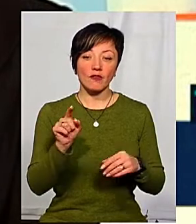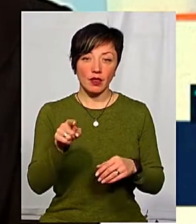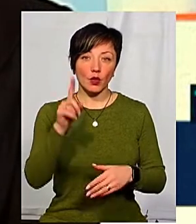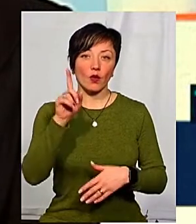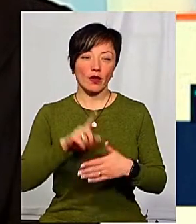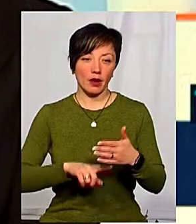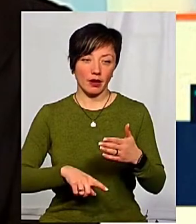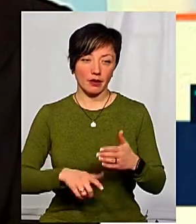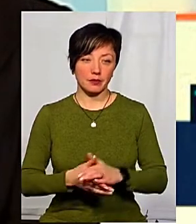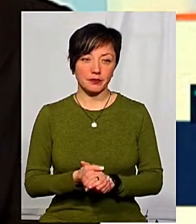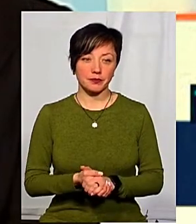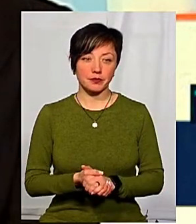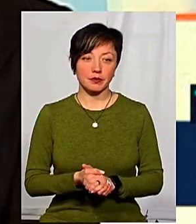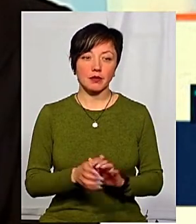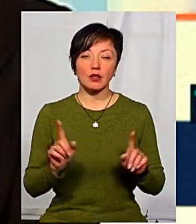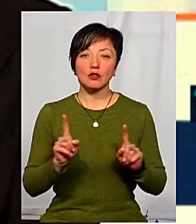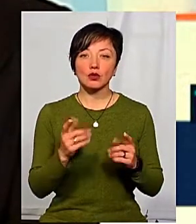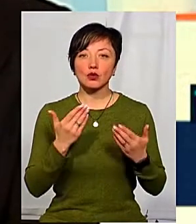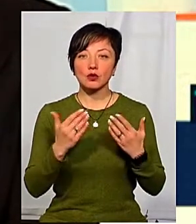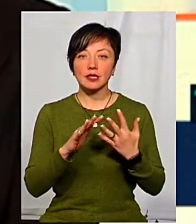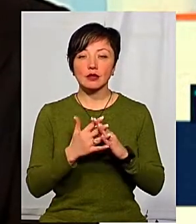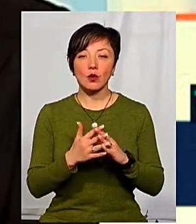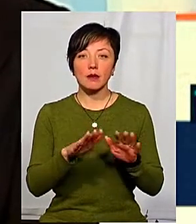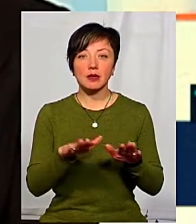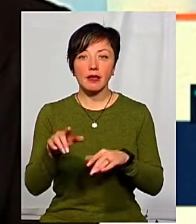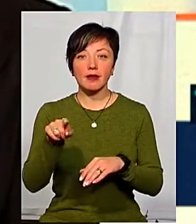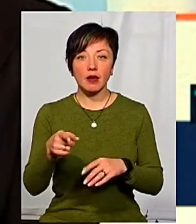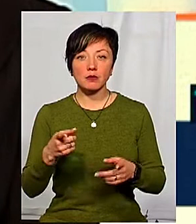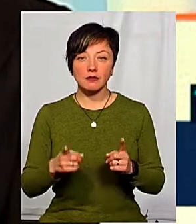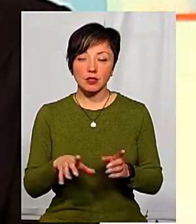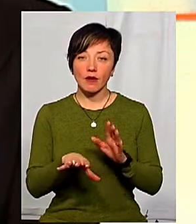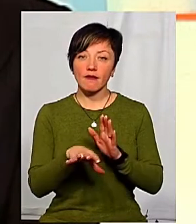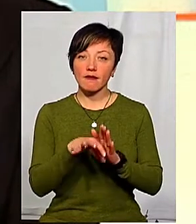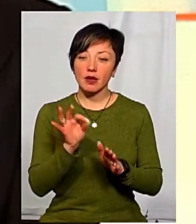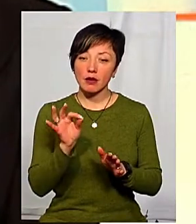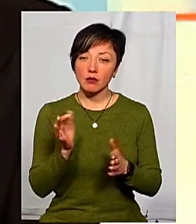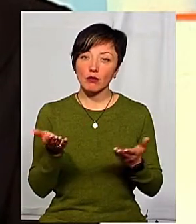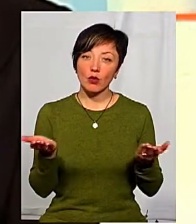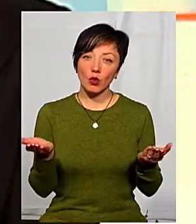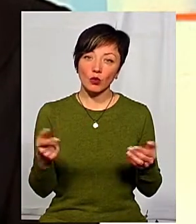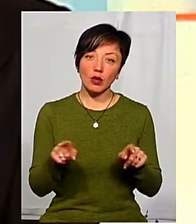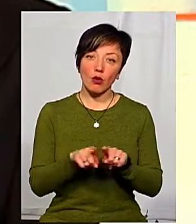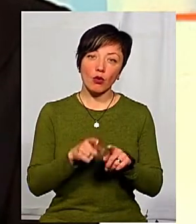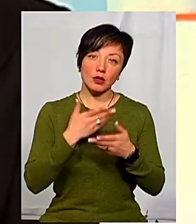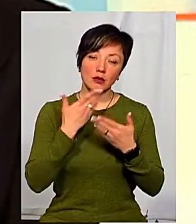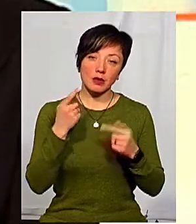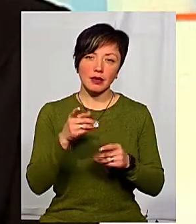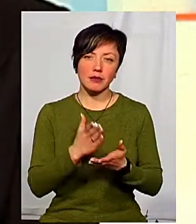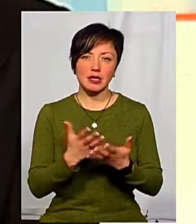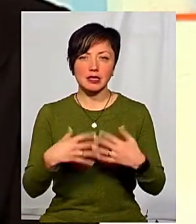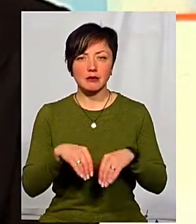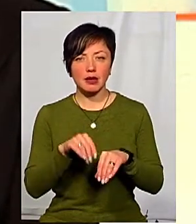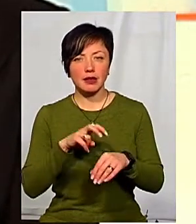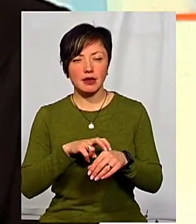до якому він довіряє. Що стосується сільської місцевості, там, звісно, вибору як такого немає, розумієте. Там є